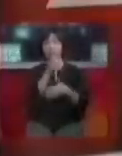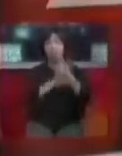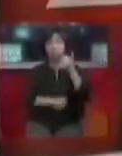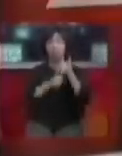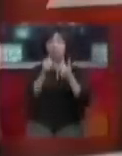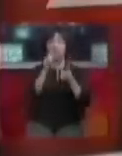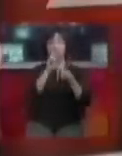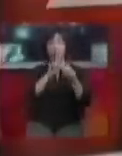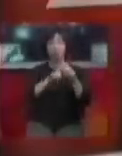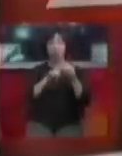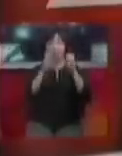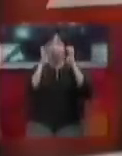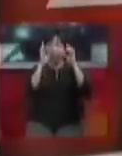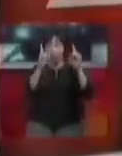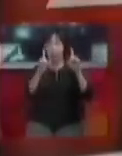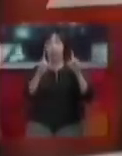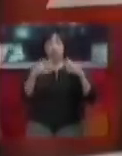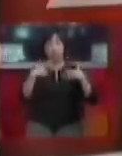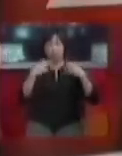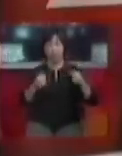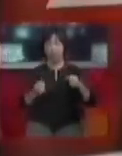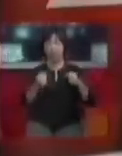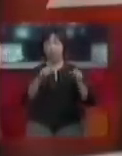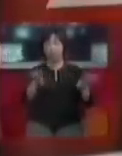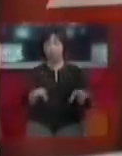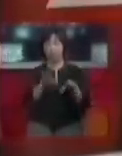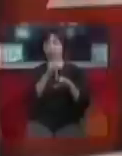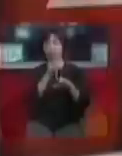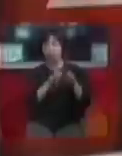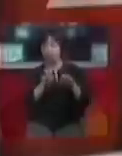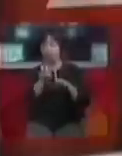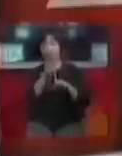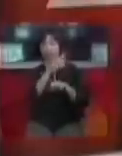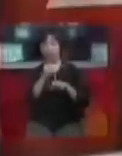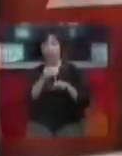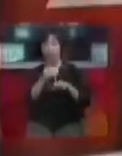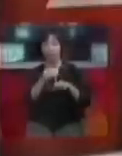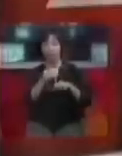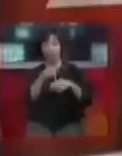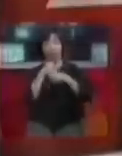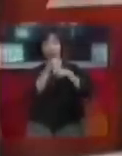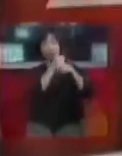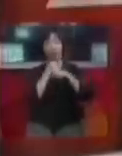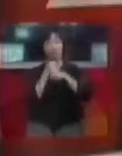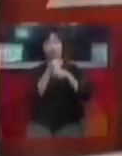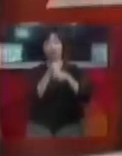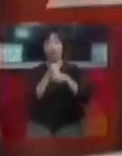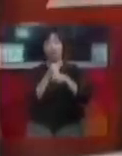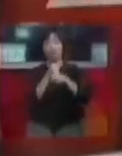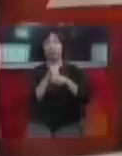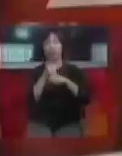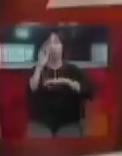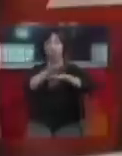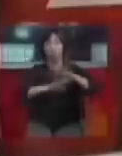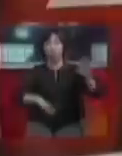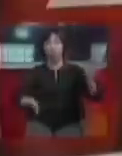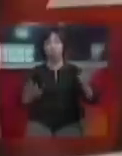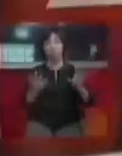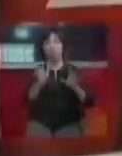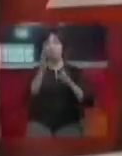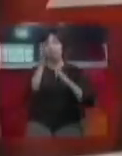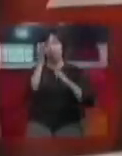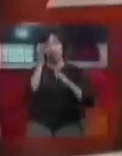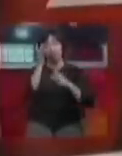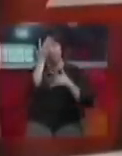sa sektor ng edukasyon, kalusugan, trabaho, turismo at infrastruktura. Tinawag din niyang sick man